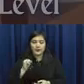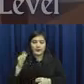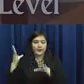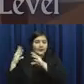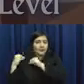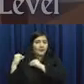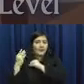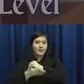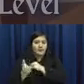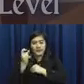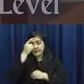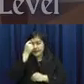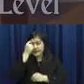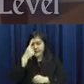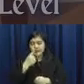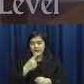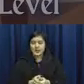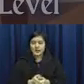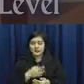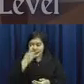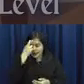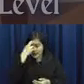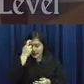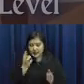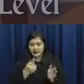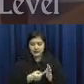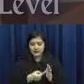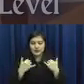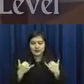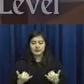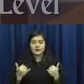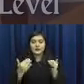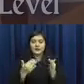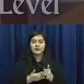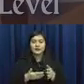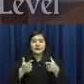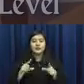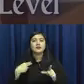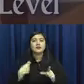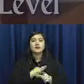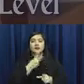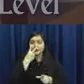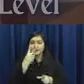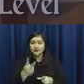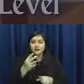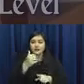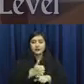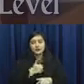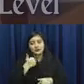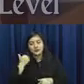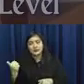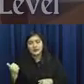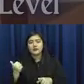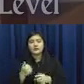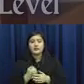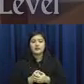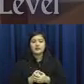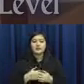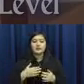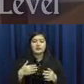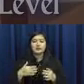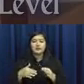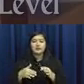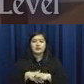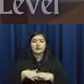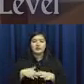ang ating mga mata sa usapin natin ngayong Biyernes po na ito. Muli, magkita-kita po tayo sa susunod na mga episode ng